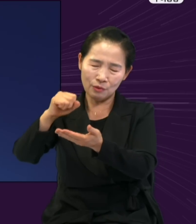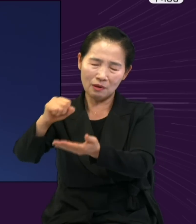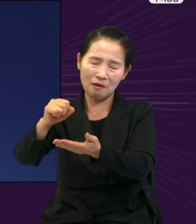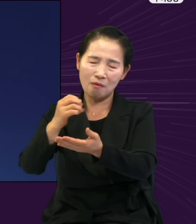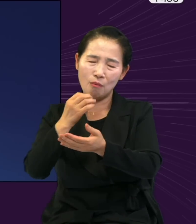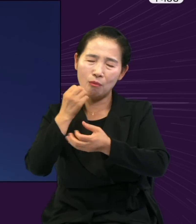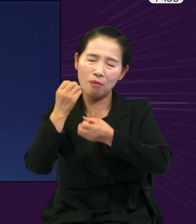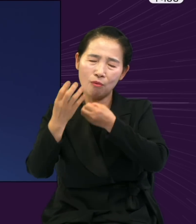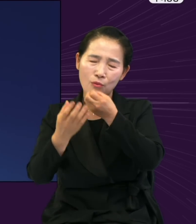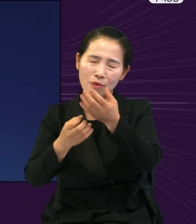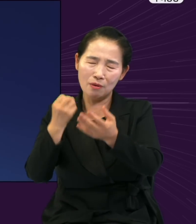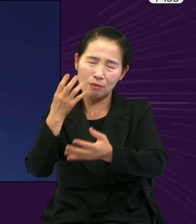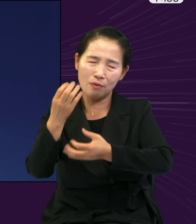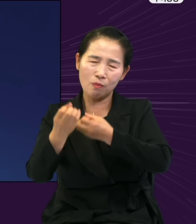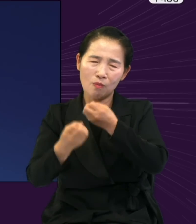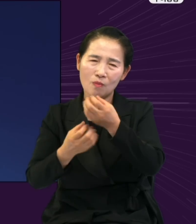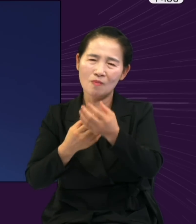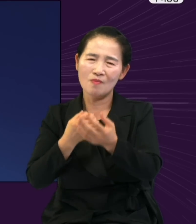겁니다.